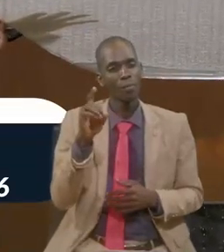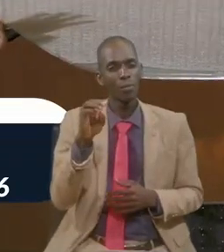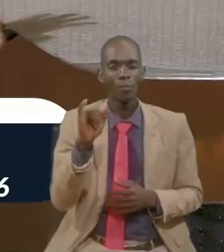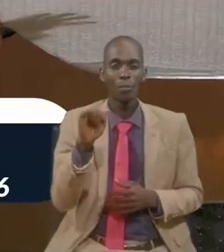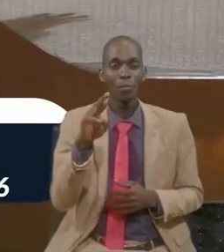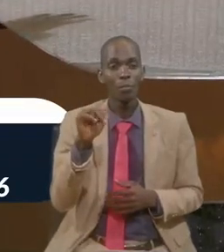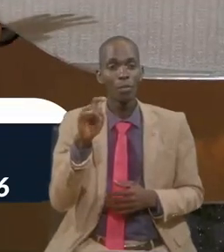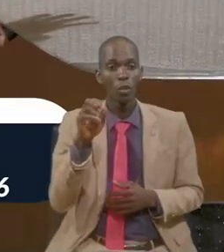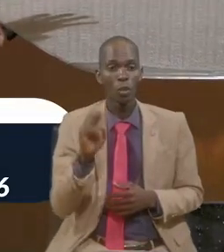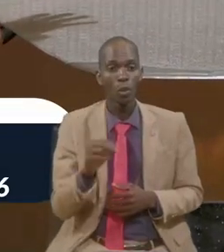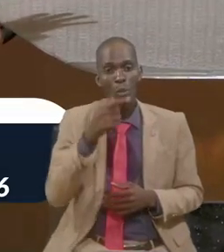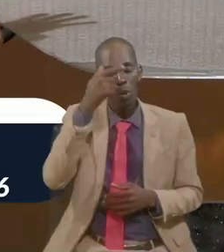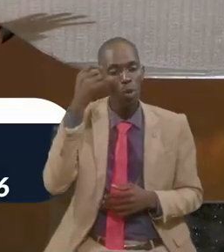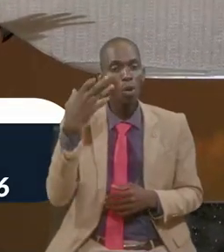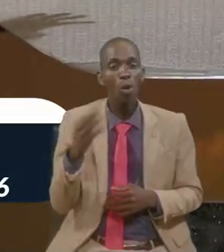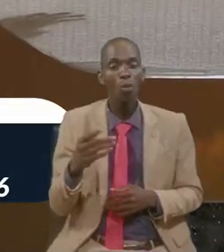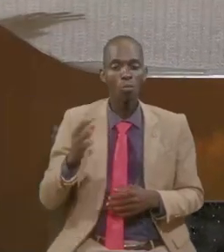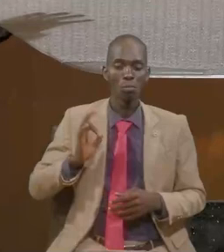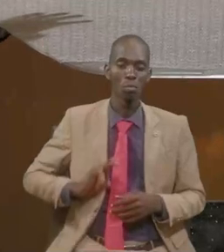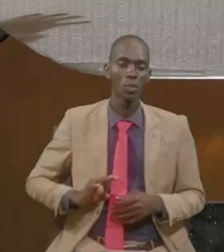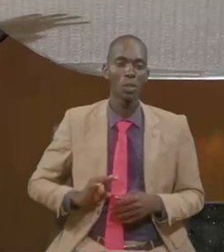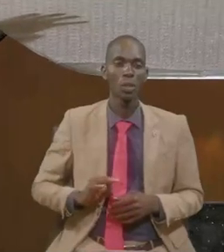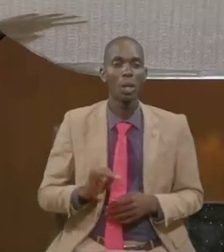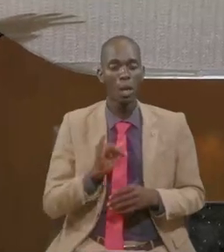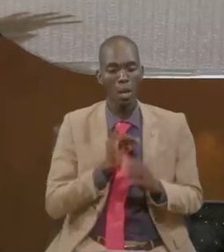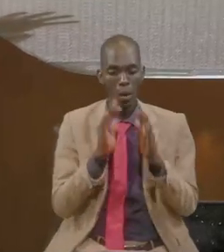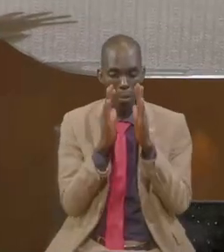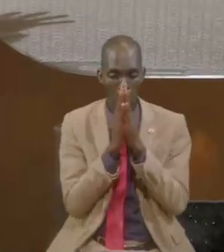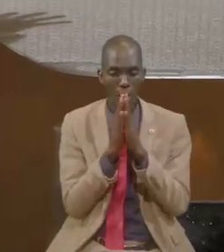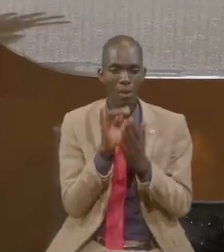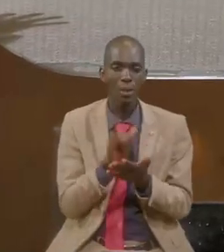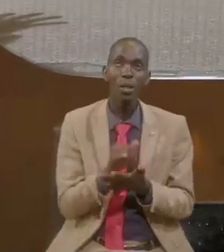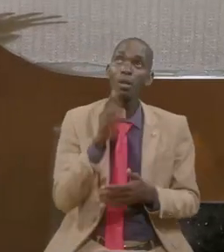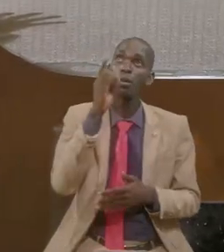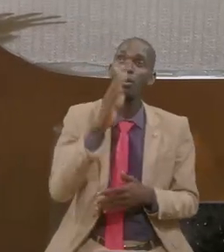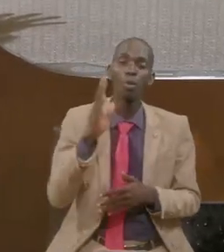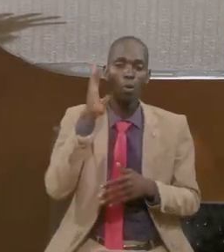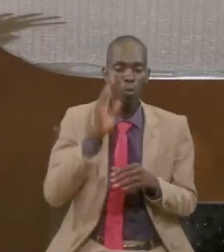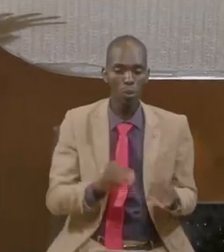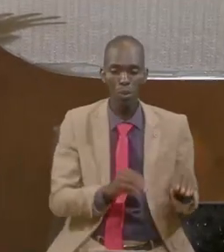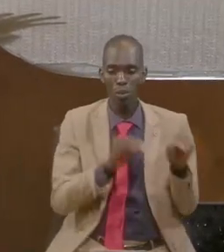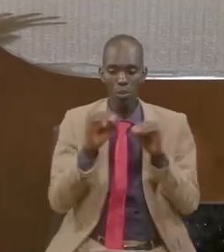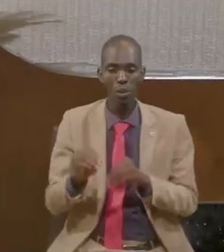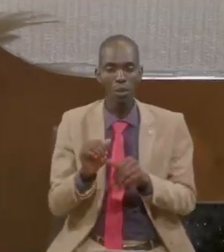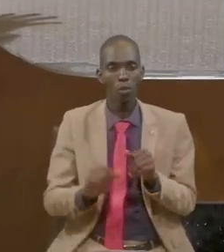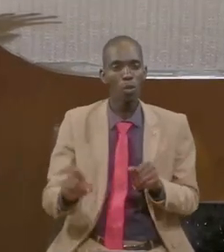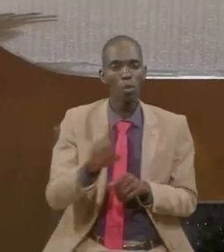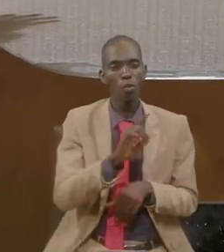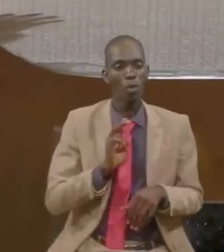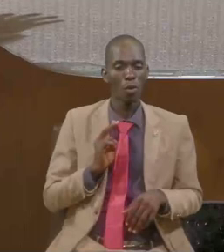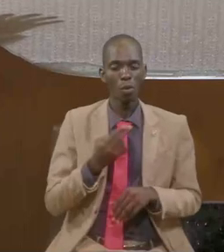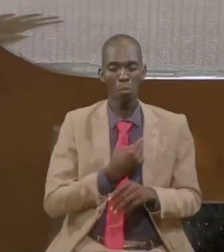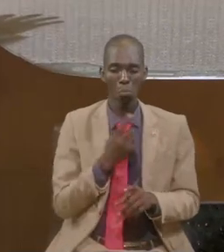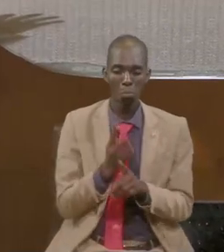motif d'intérêt. Je prie que le Seigneur nous